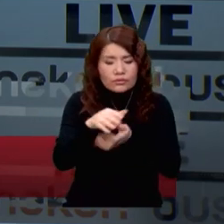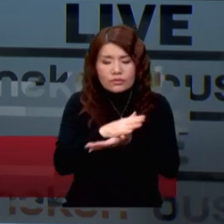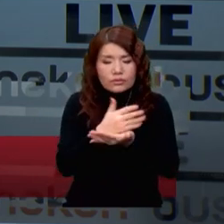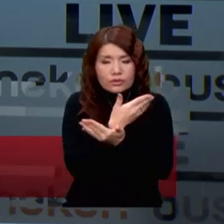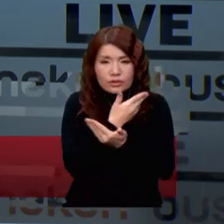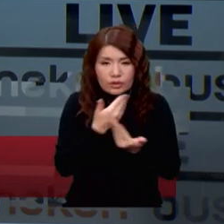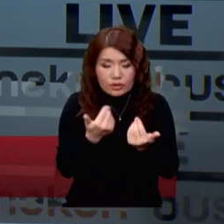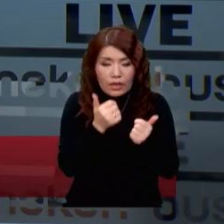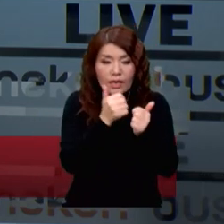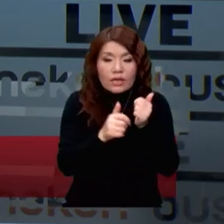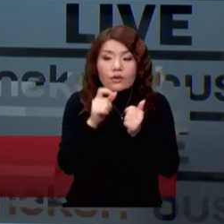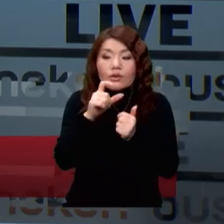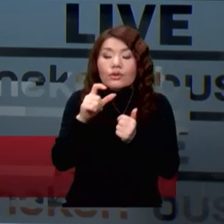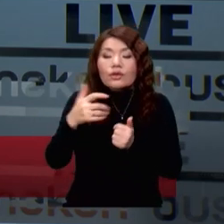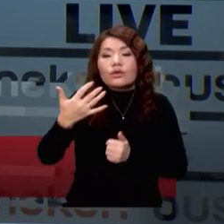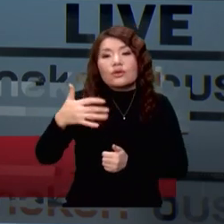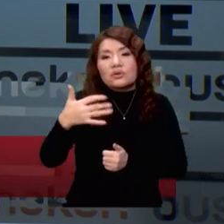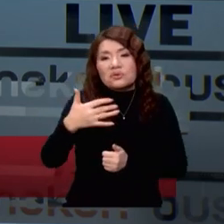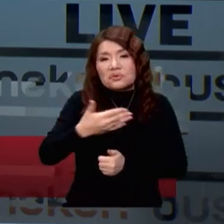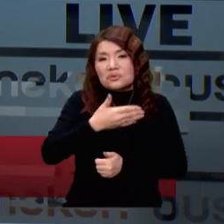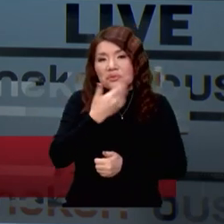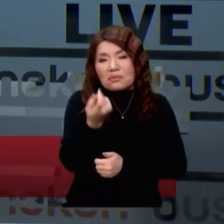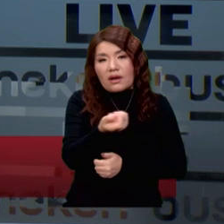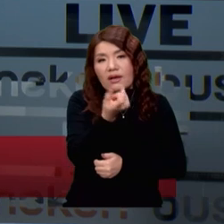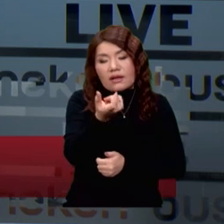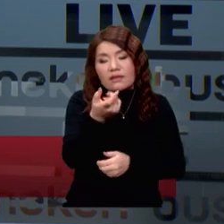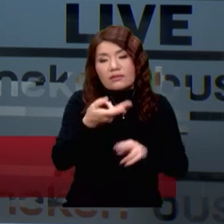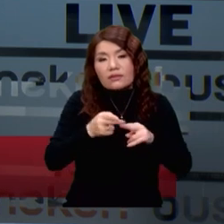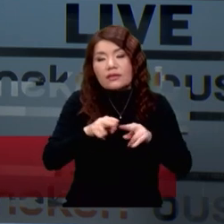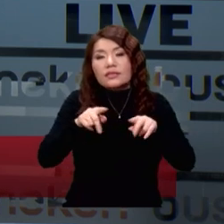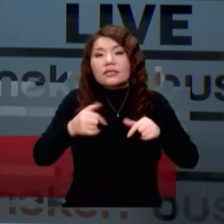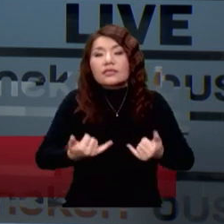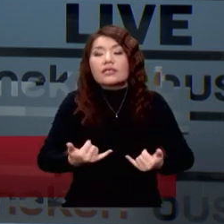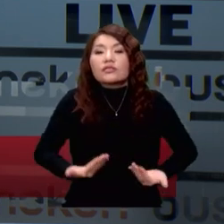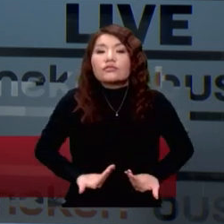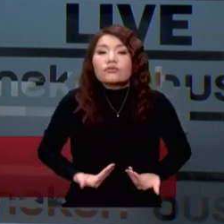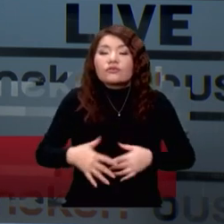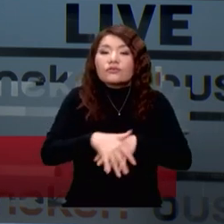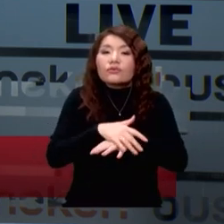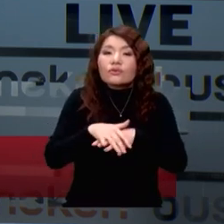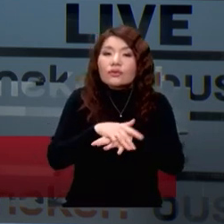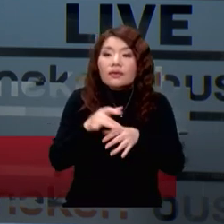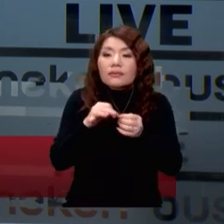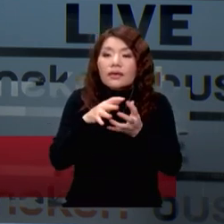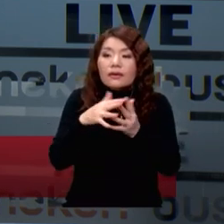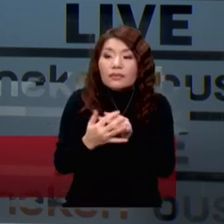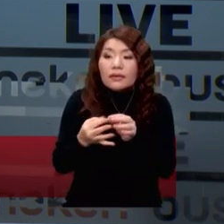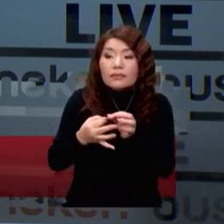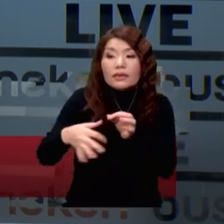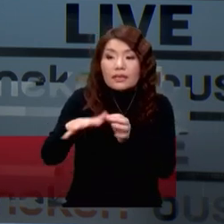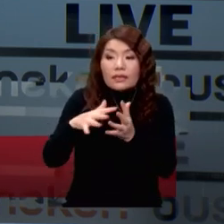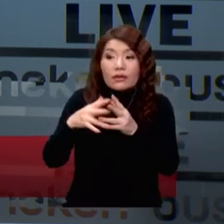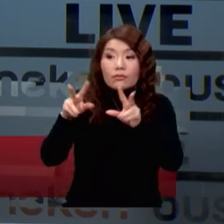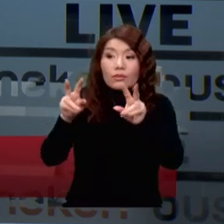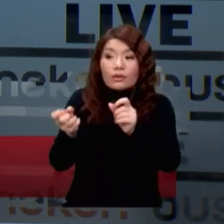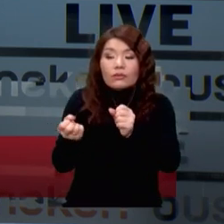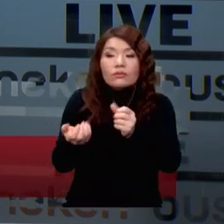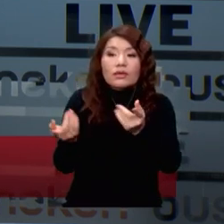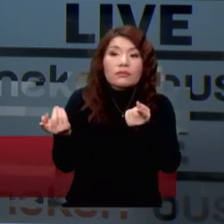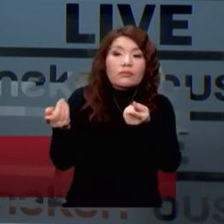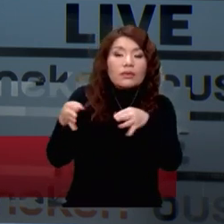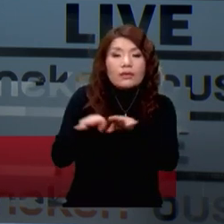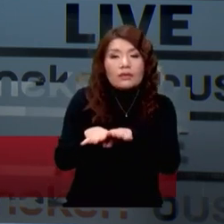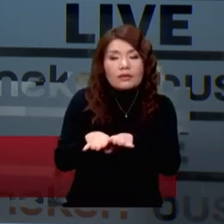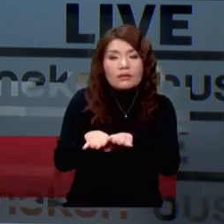Әр ауылдағы адам саны 50-ге де толмайды. Ал ондағы қазір тұрып жатқан халық елді мекендер мәртебесінен айырылып, түтіні өшпесе